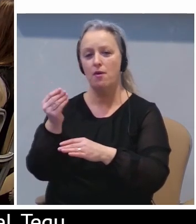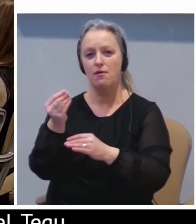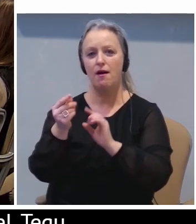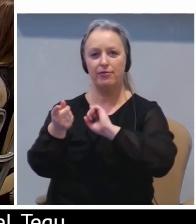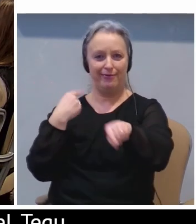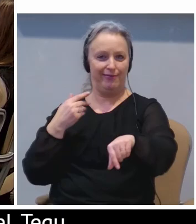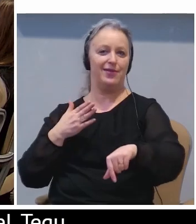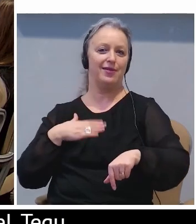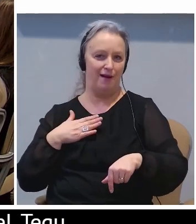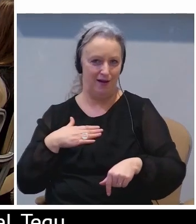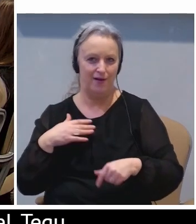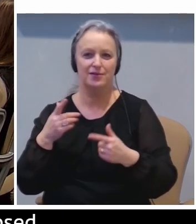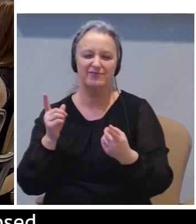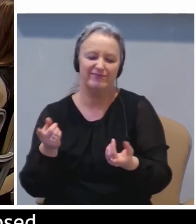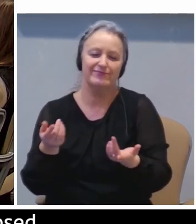teraapiaga.